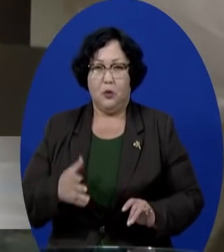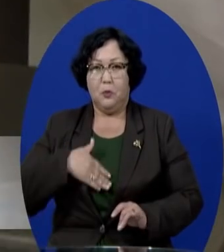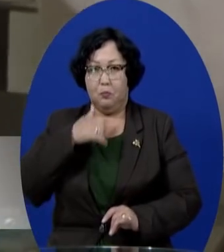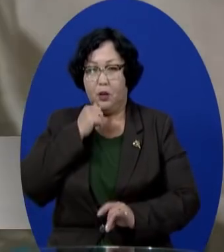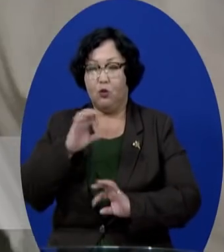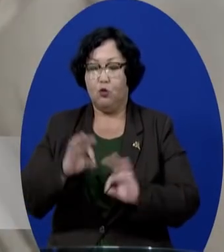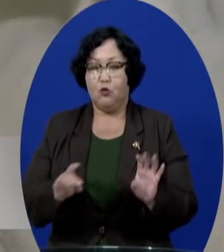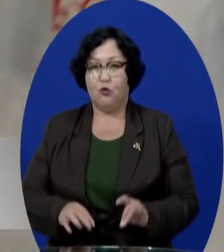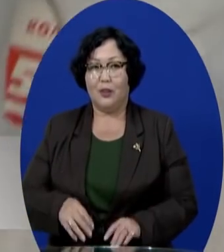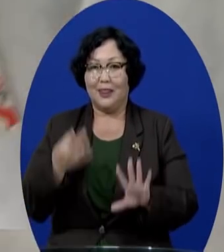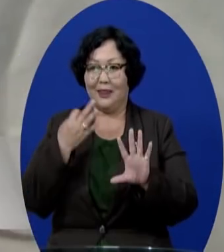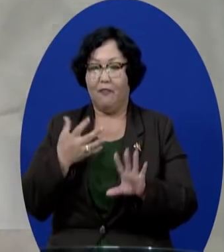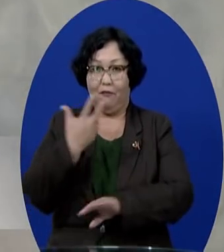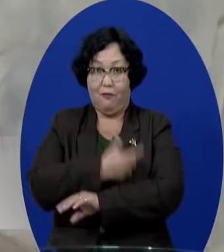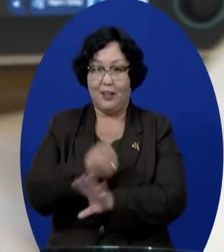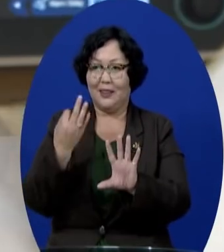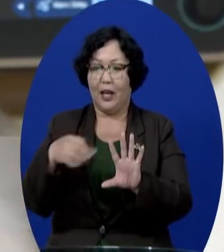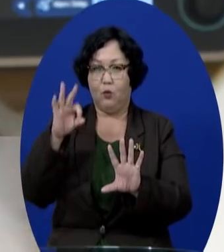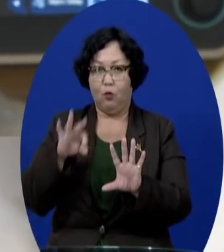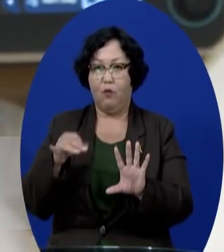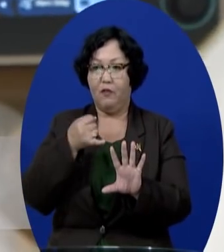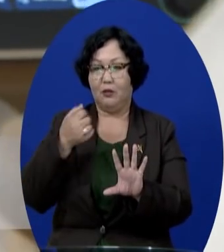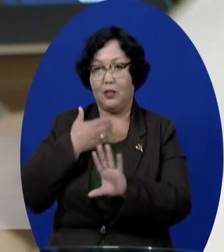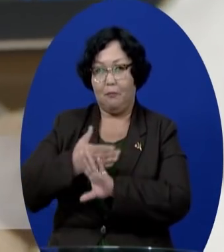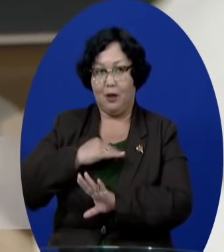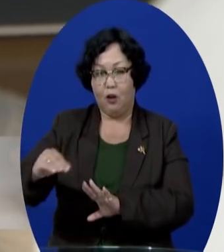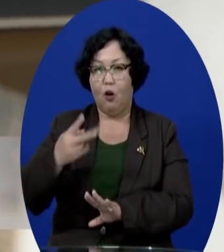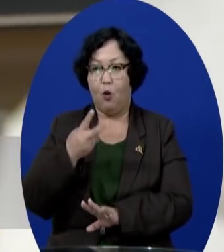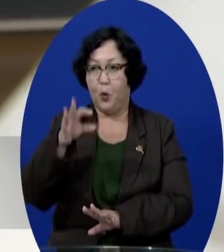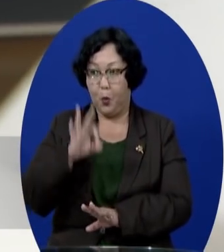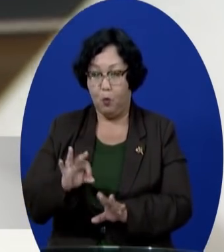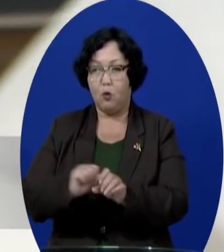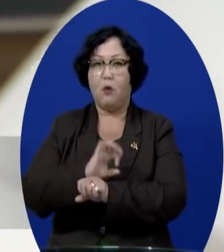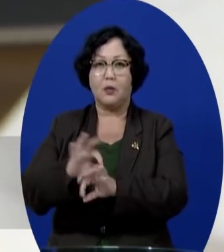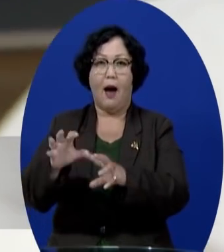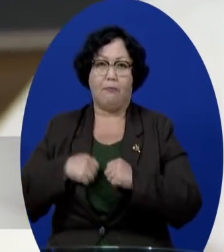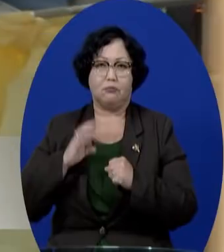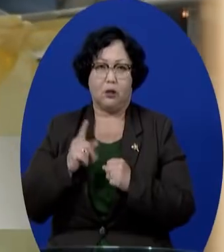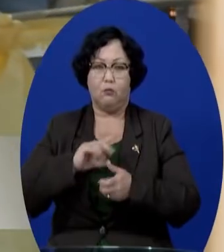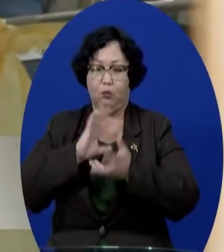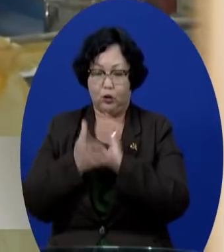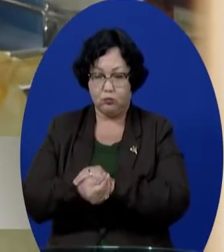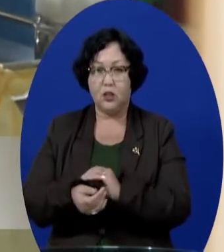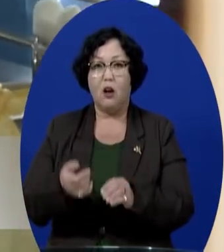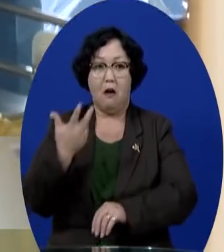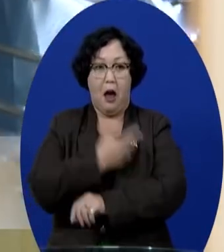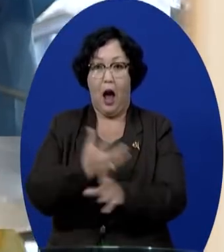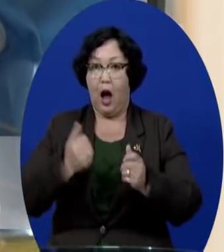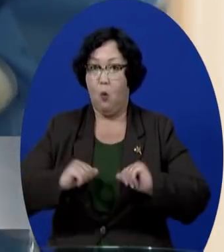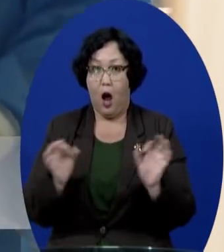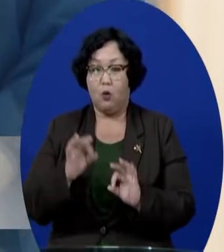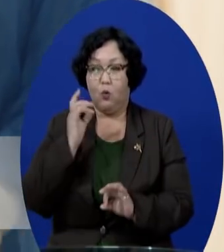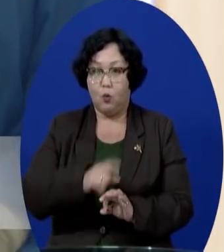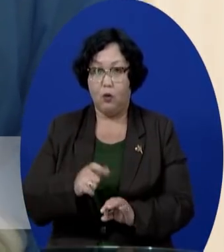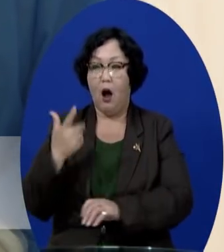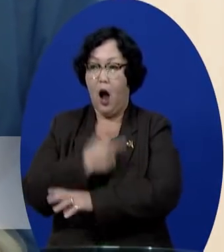хийлгэхэд 80 хүртэлх хувь хамгаалагдаж байгаа бол эсрэгээрээ 20% нь халдвар авах эрсдэл байгаа. Гэхдээ огт вакцин хийлгэгүй хүнтэй харьцуулахад хөнгөн хэлбрээр өвчлөнө.